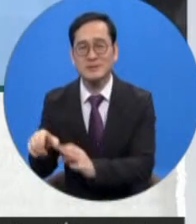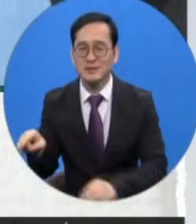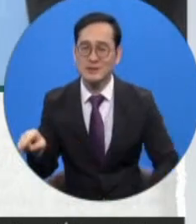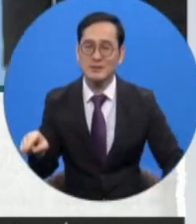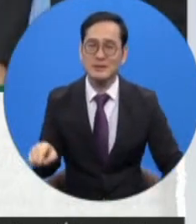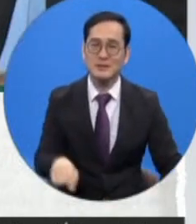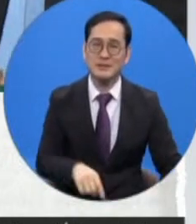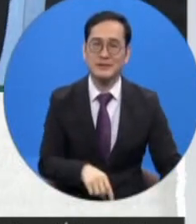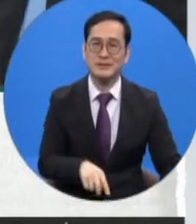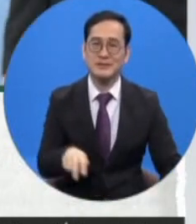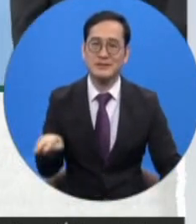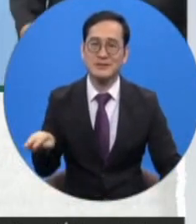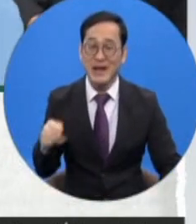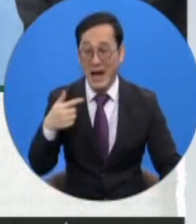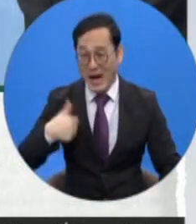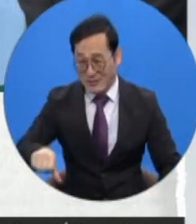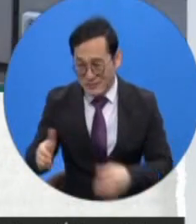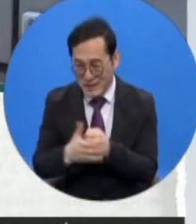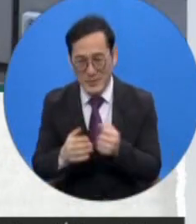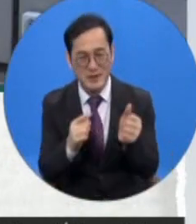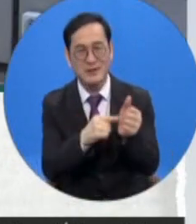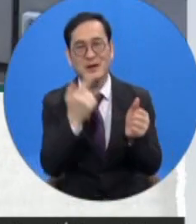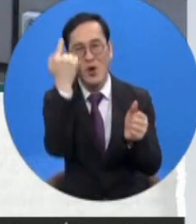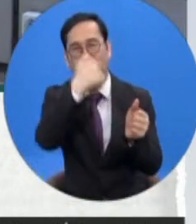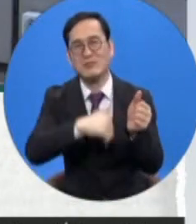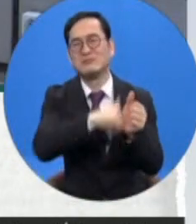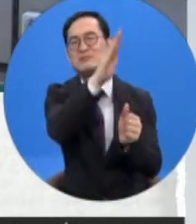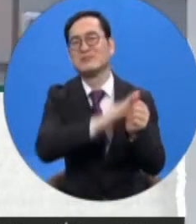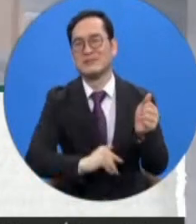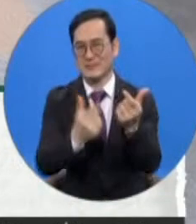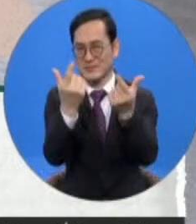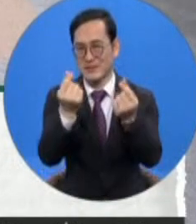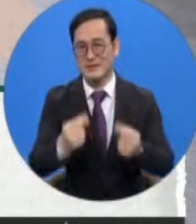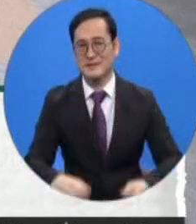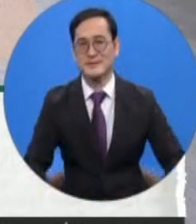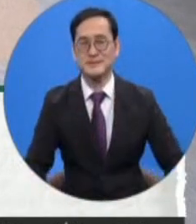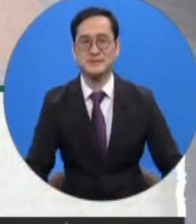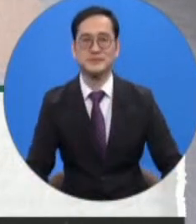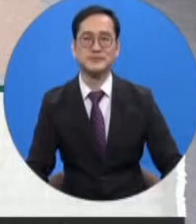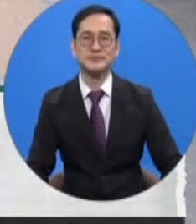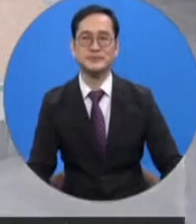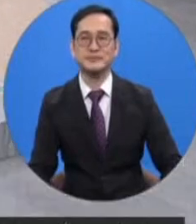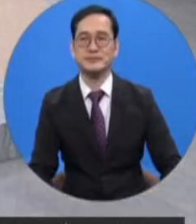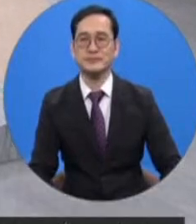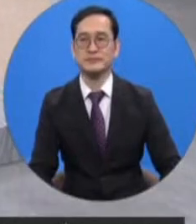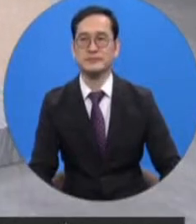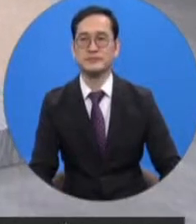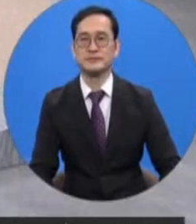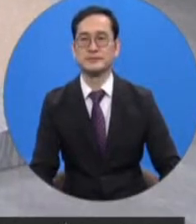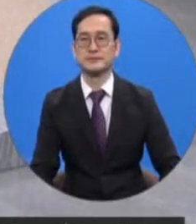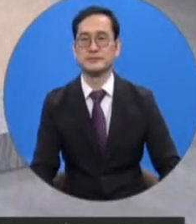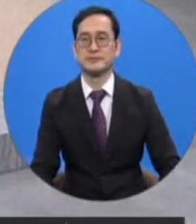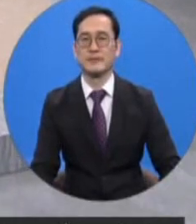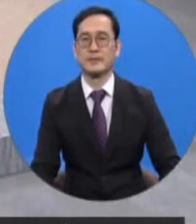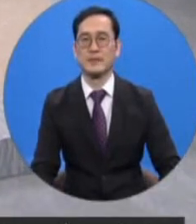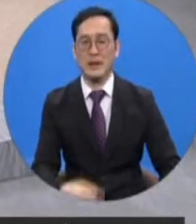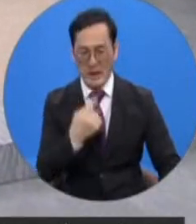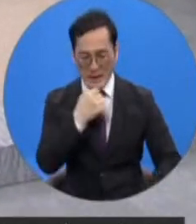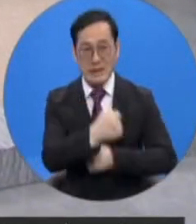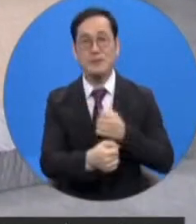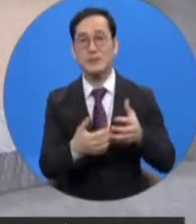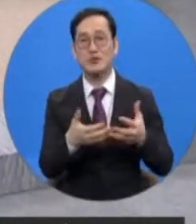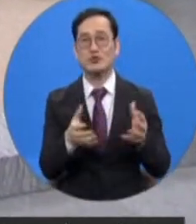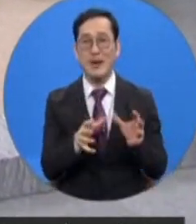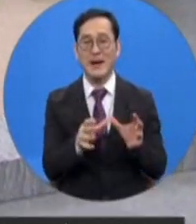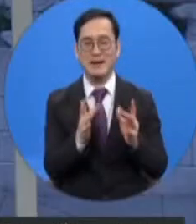난감하겠다 생각이 듭니다. 자 물론 이제 사실관계 여부는 따져봐야 할 것 같고요. 민주당에서는 강하게 성매매는 아니다 글을